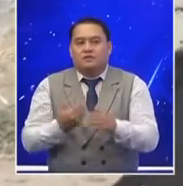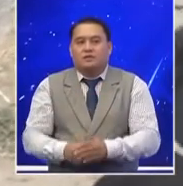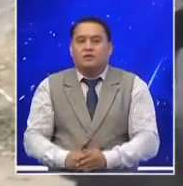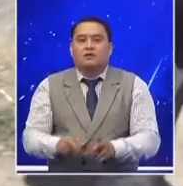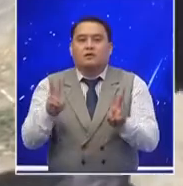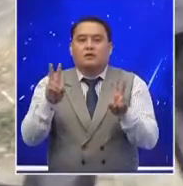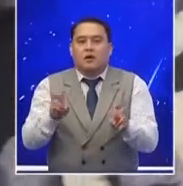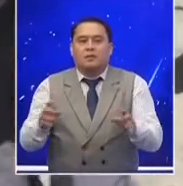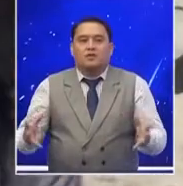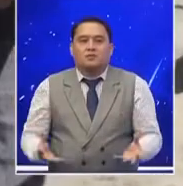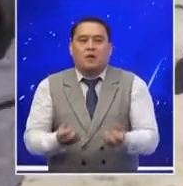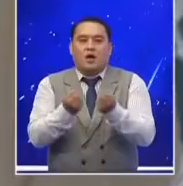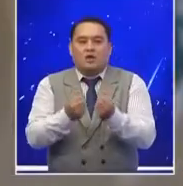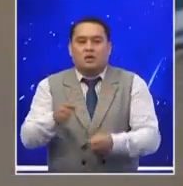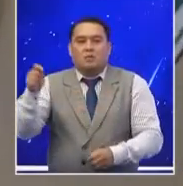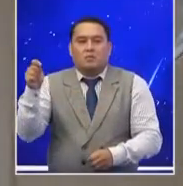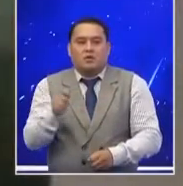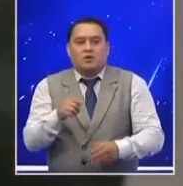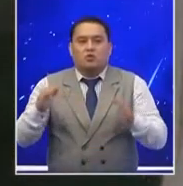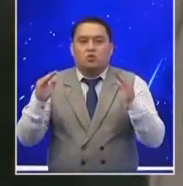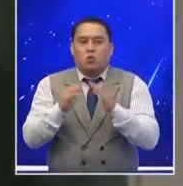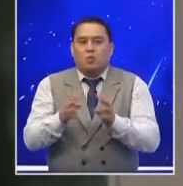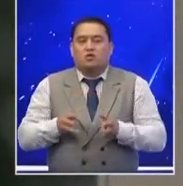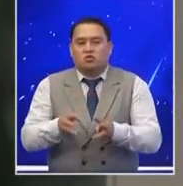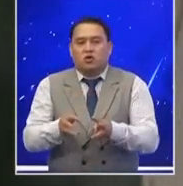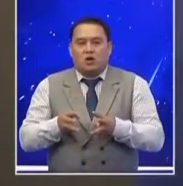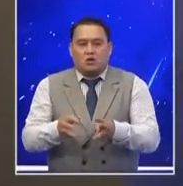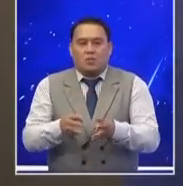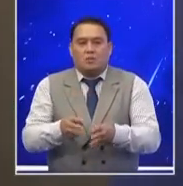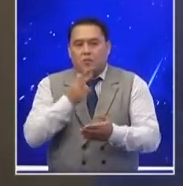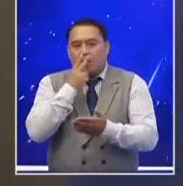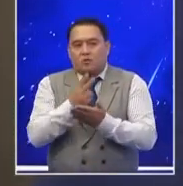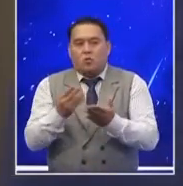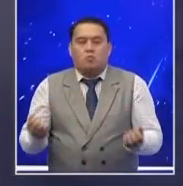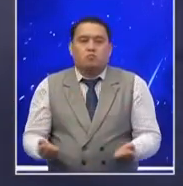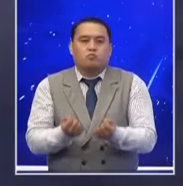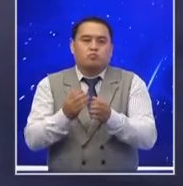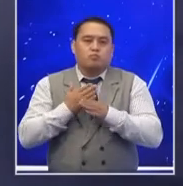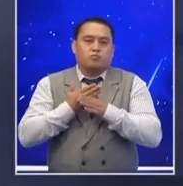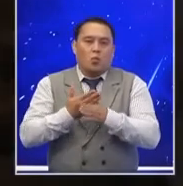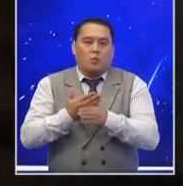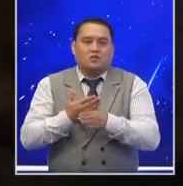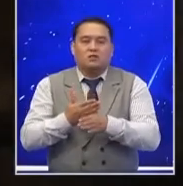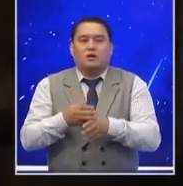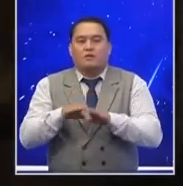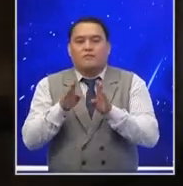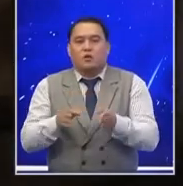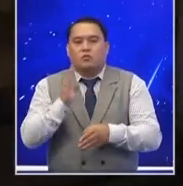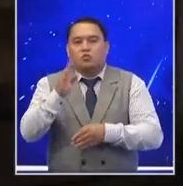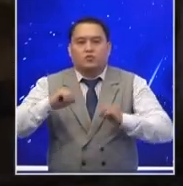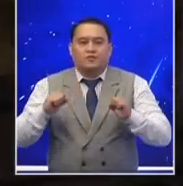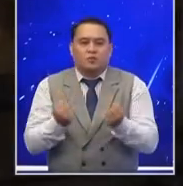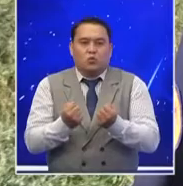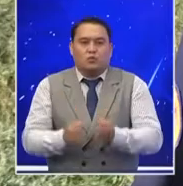акции спасатели и волонтеры навестили жителей домов с печным отоплением, протягивая руку помощи в подготовке отопительных приборов к предстоящему